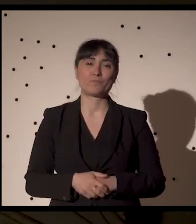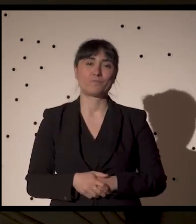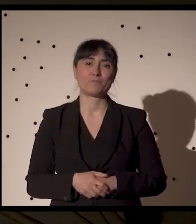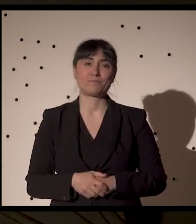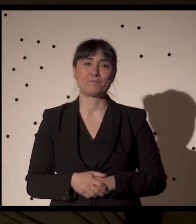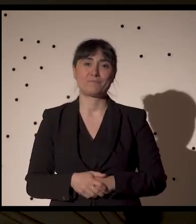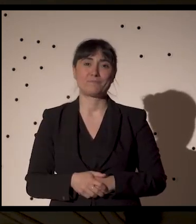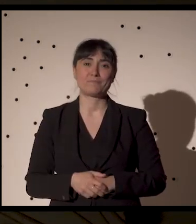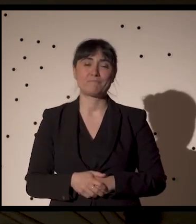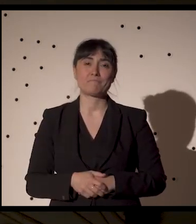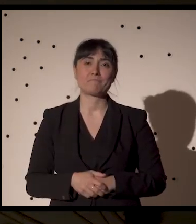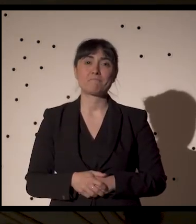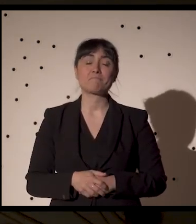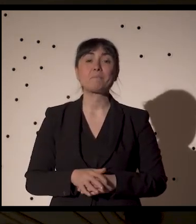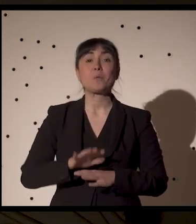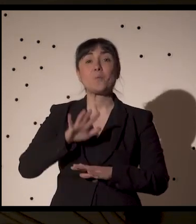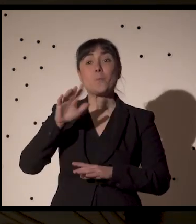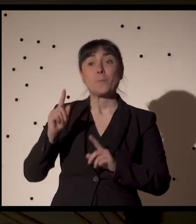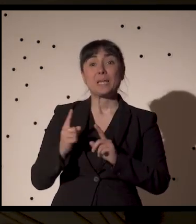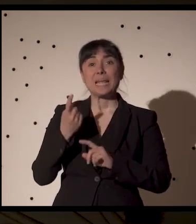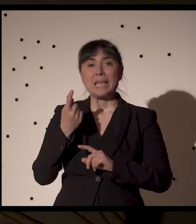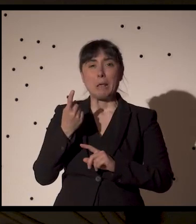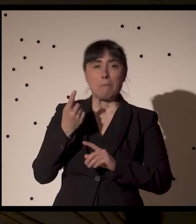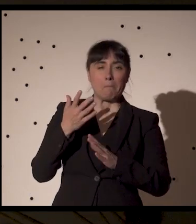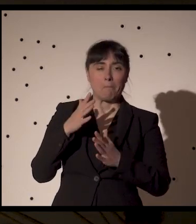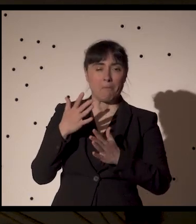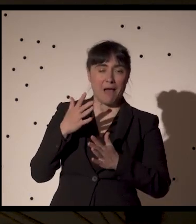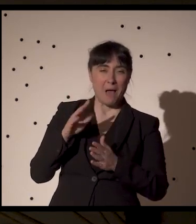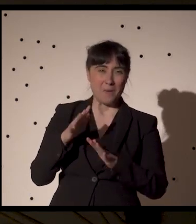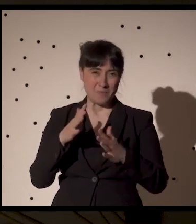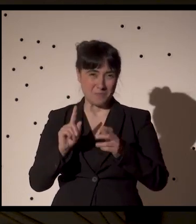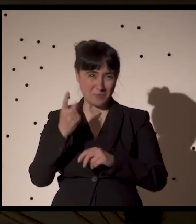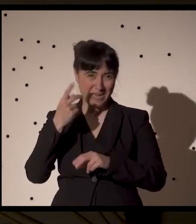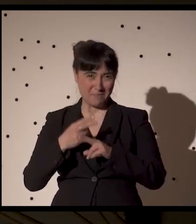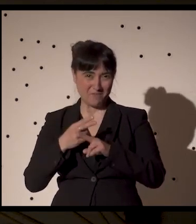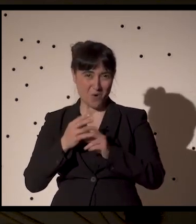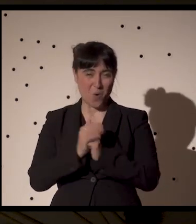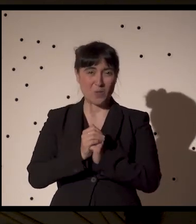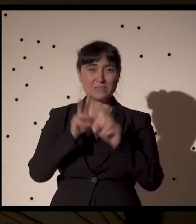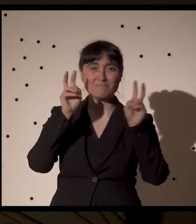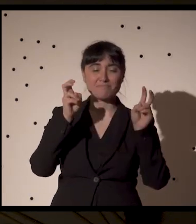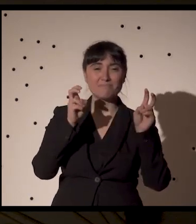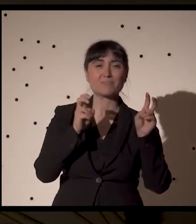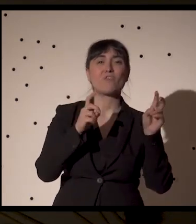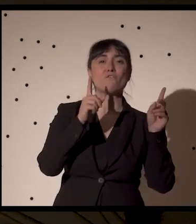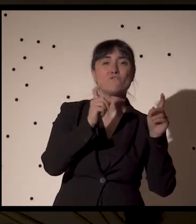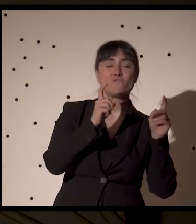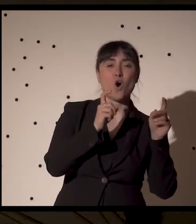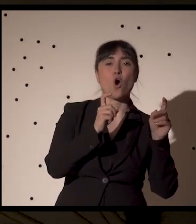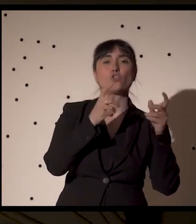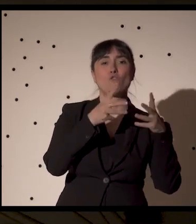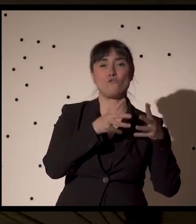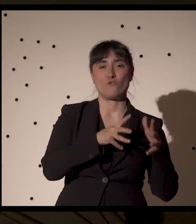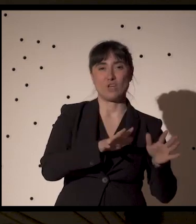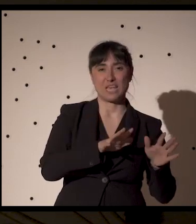un'altra semi prima volta al teatro strehler fotofinish diretta Mastrella dico semi prima volta